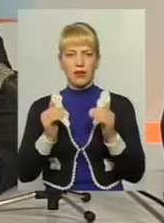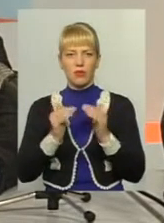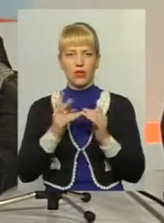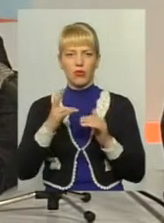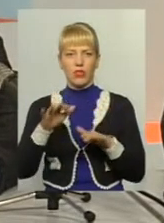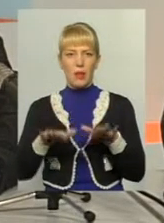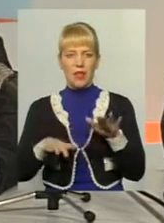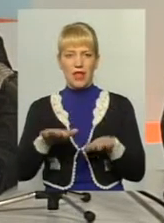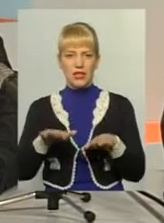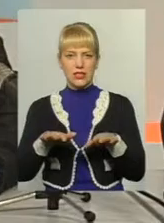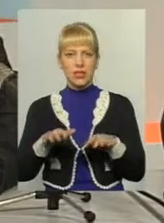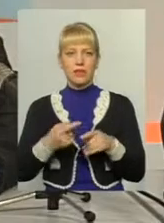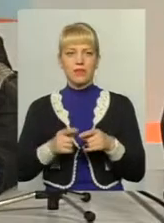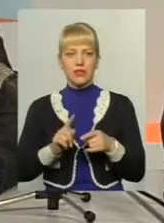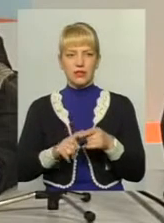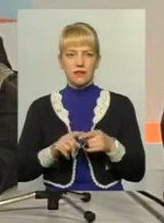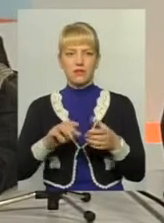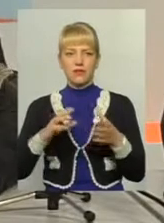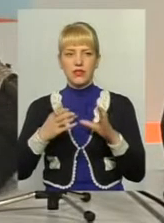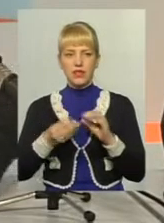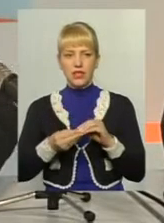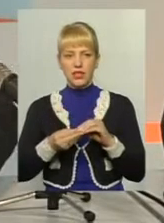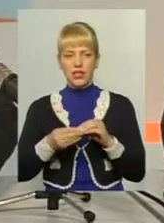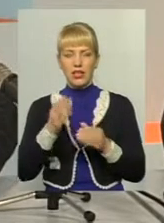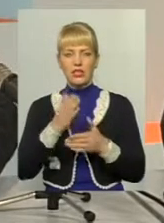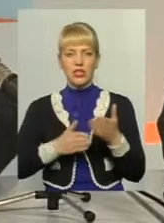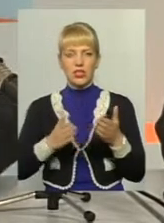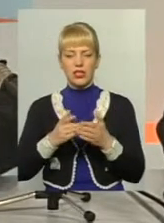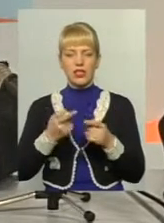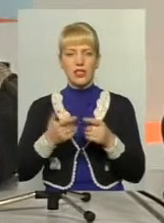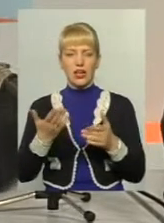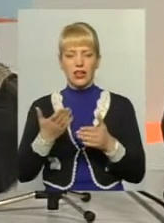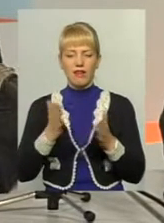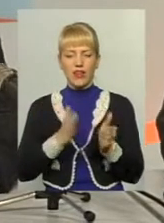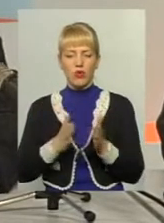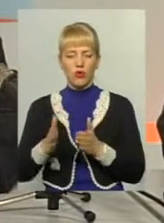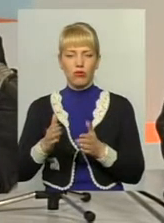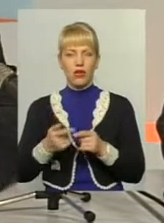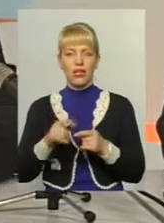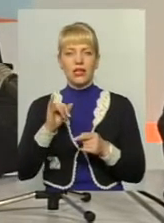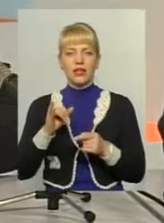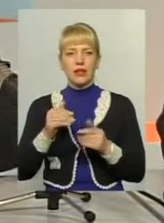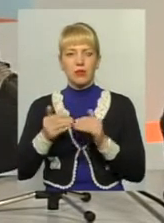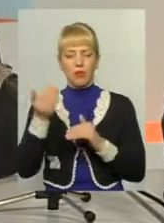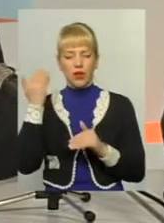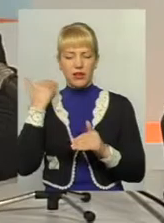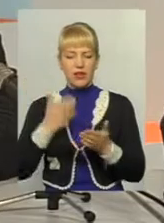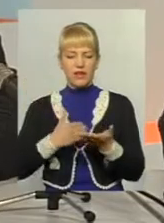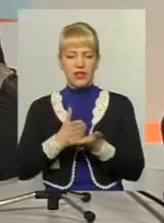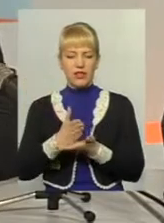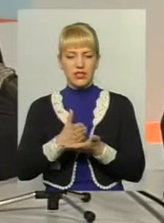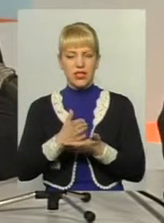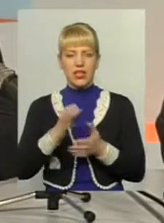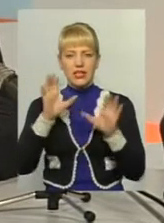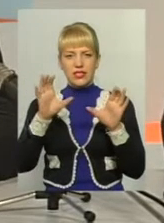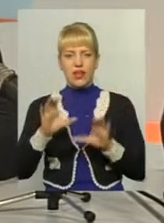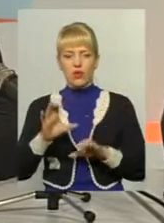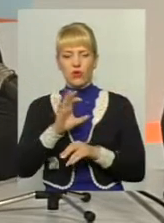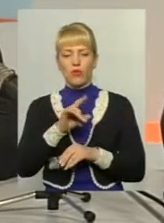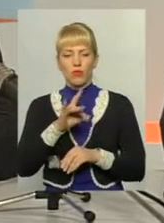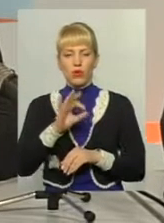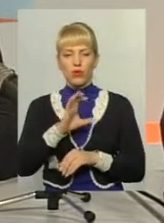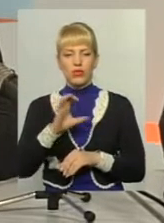дійсно спростилось. Зокрема, там було виключено ряд таких непотрібних моментів, ну,